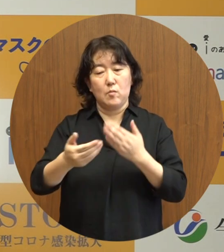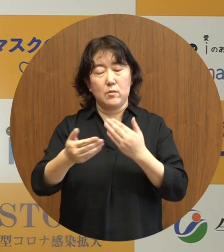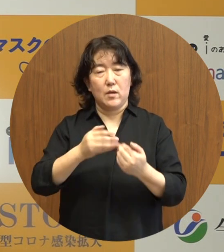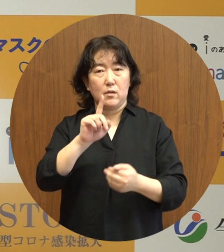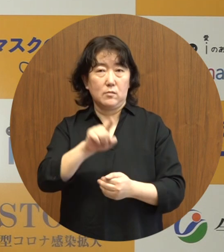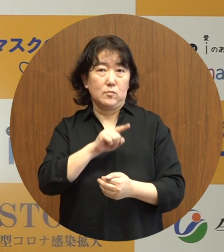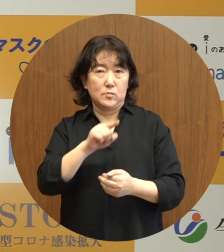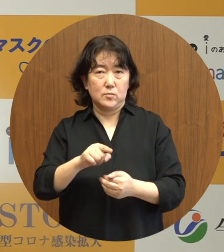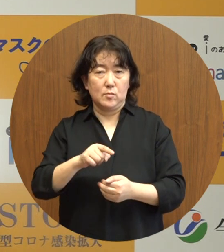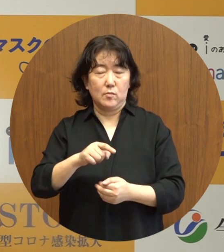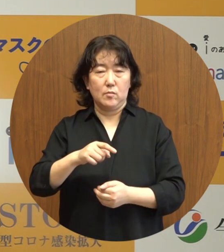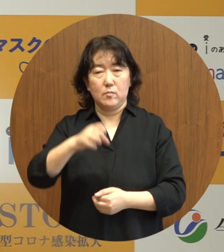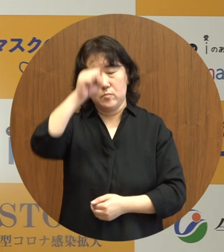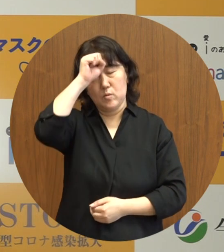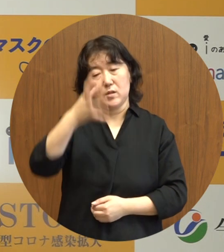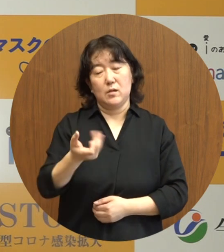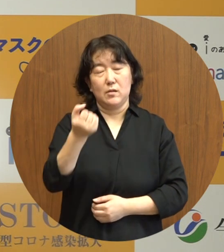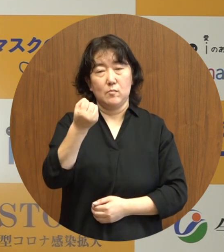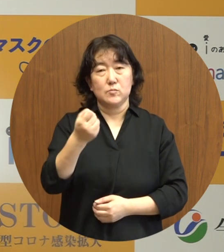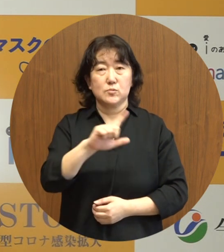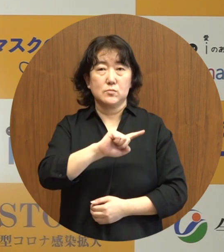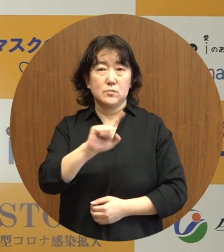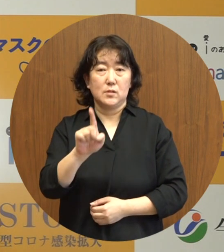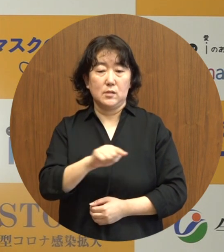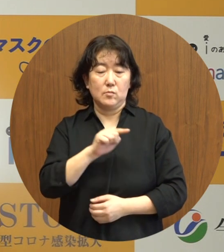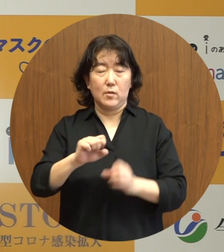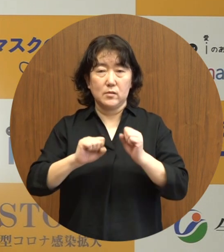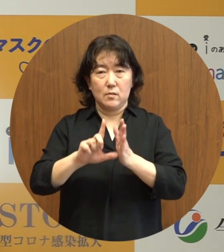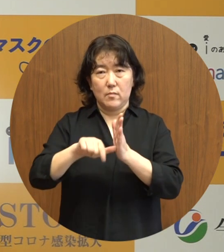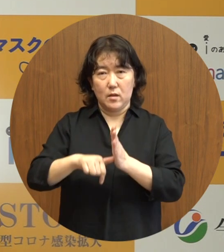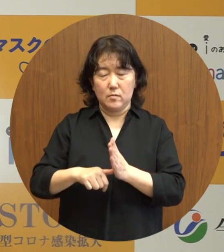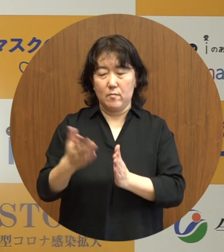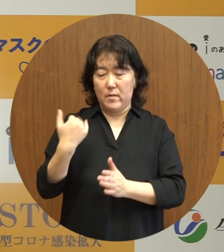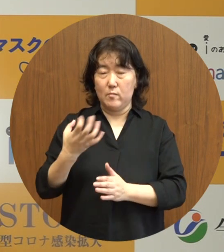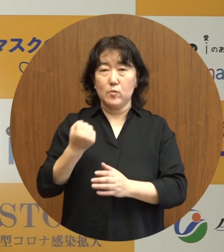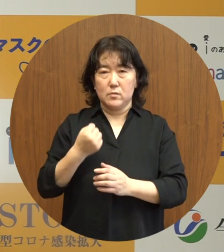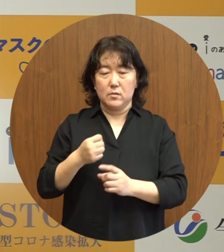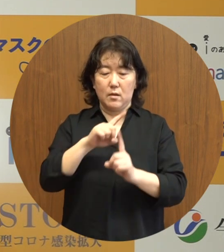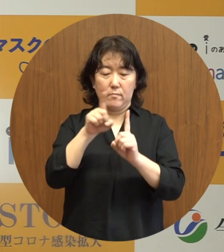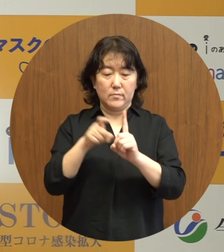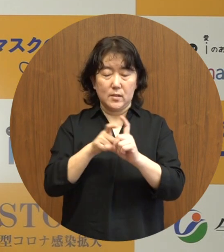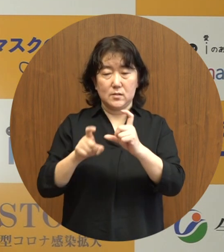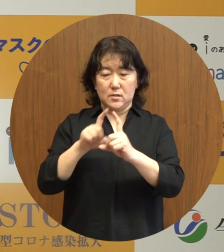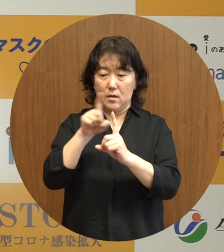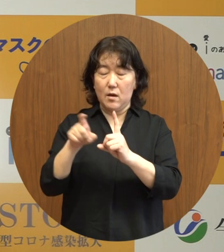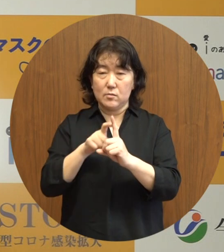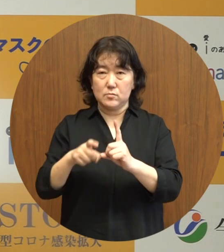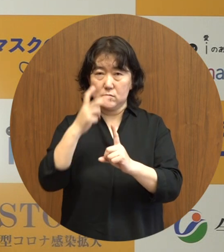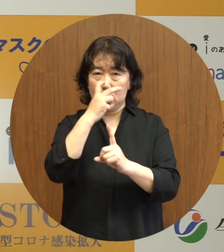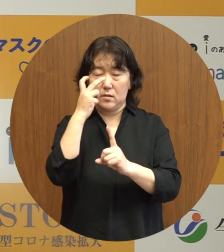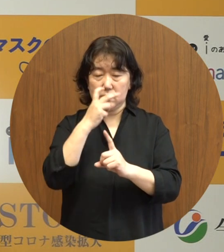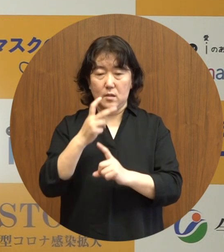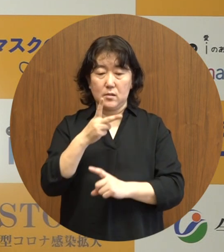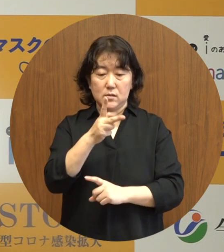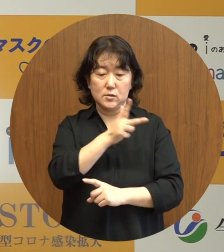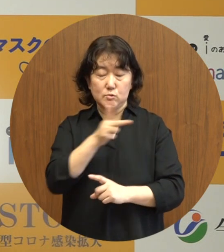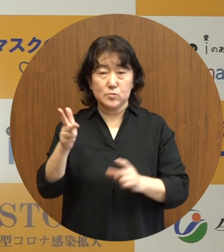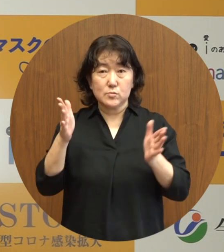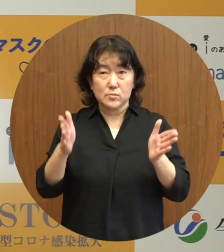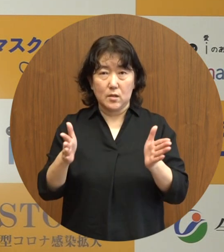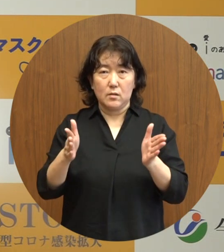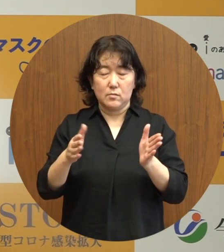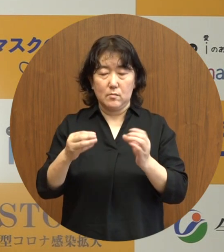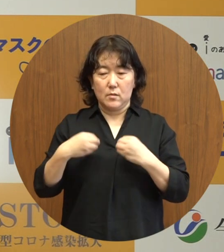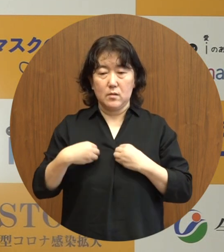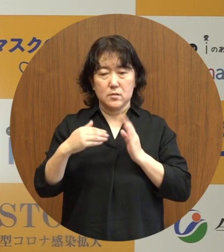疾患などのある方がおられる場合は、事前に PCR 検査や2週間ほど前からの感染防